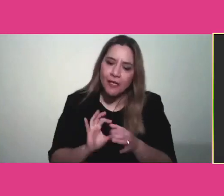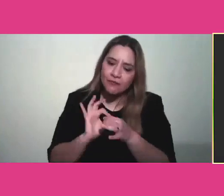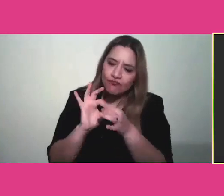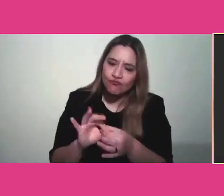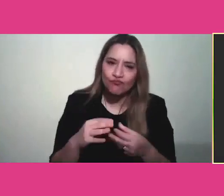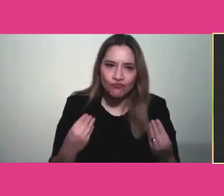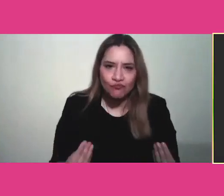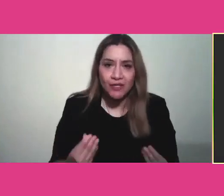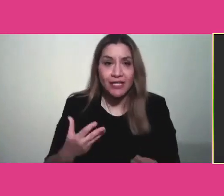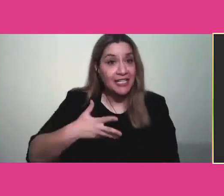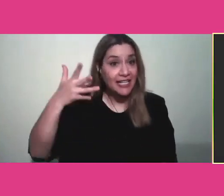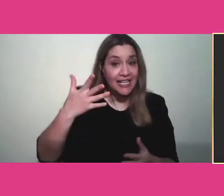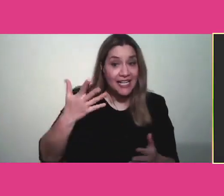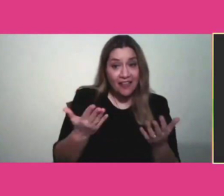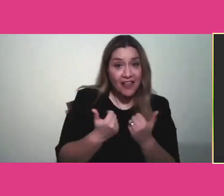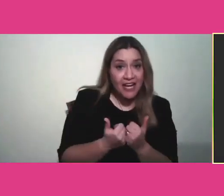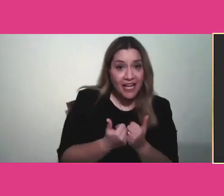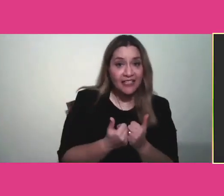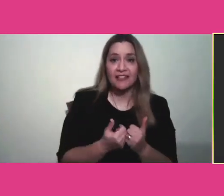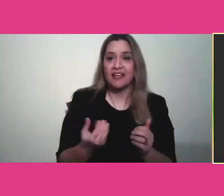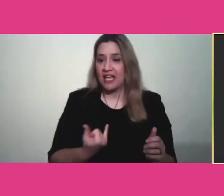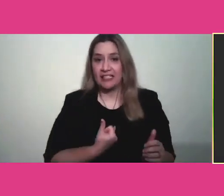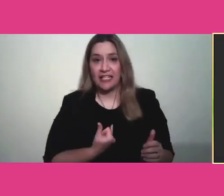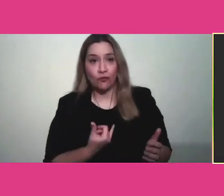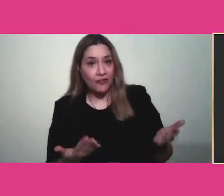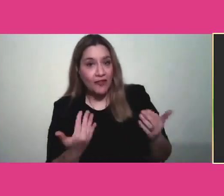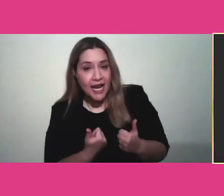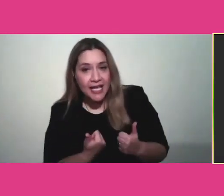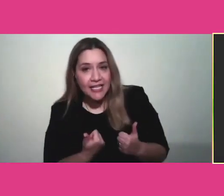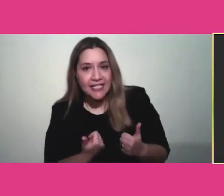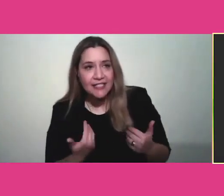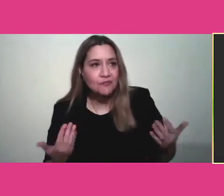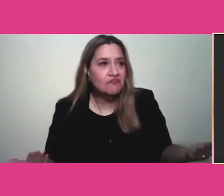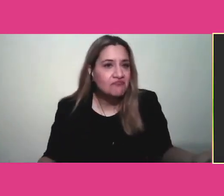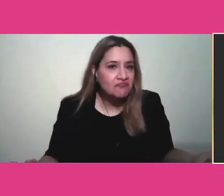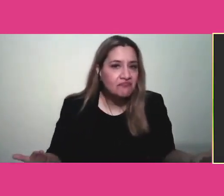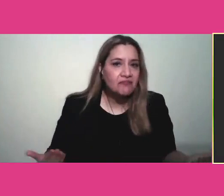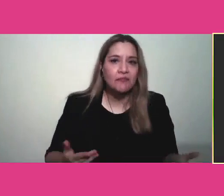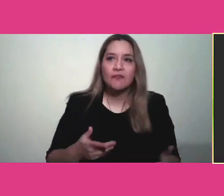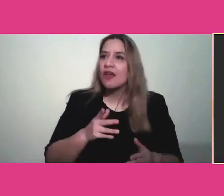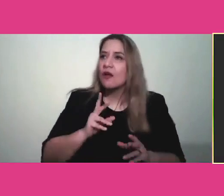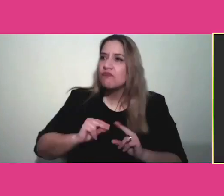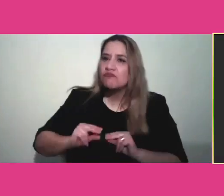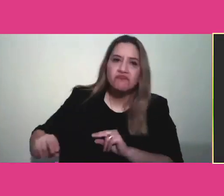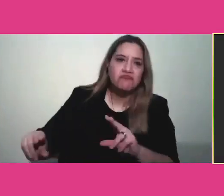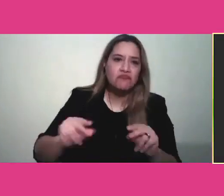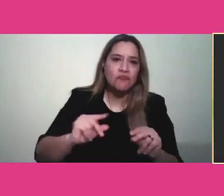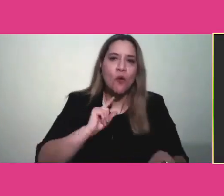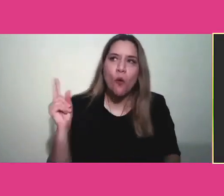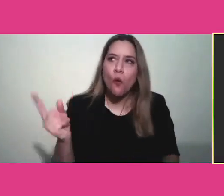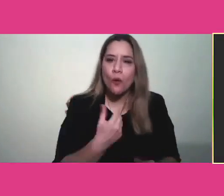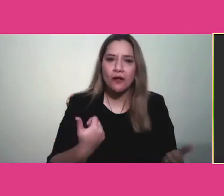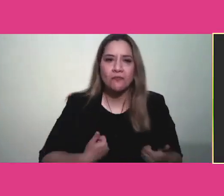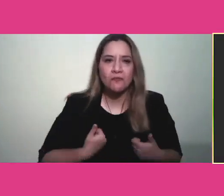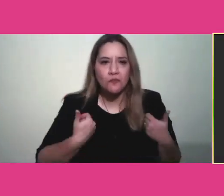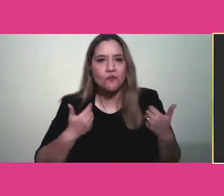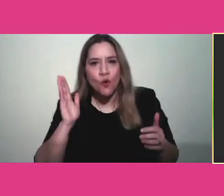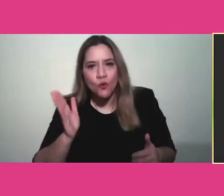παιχνίδι δεν έχει ηλικία, δεν έχει ταυτότητα, απευθύνεται σε όλους. Είναι πολύ σημαντικό και πολύ